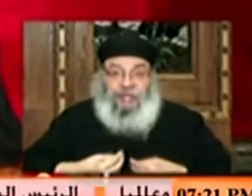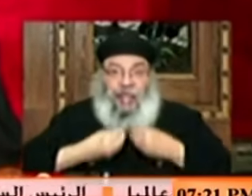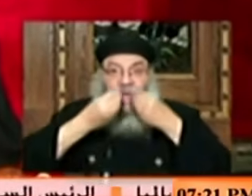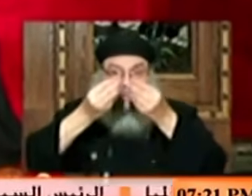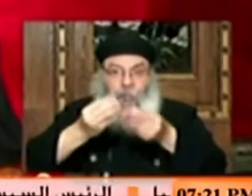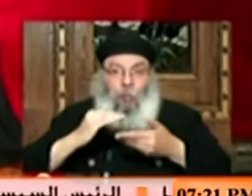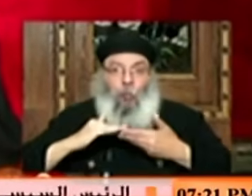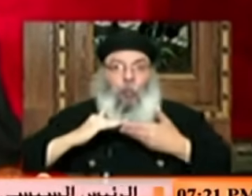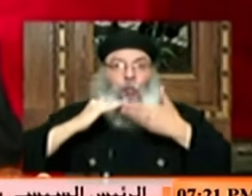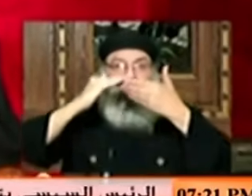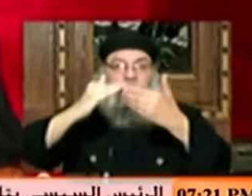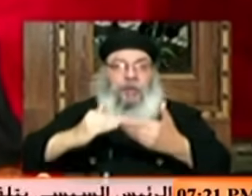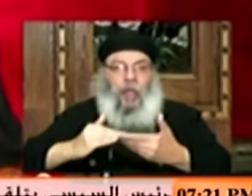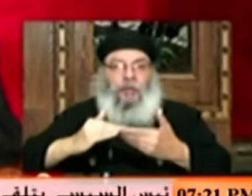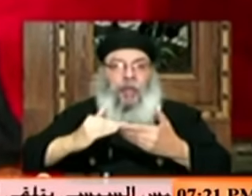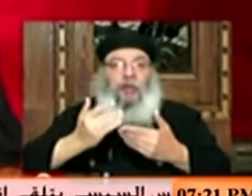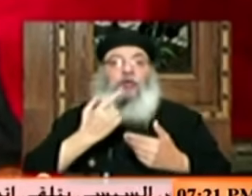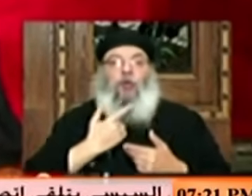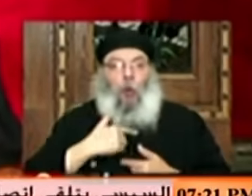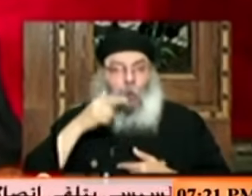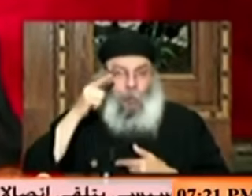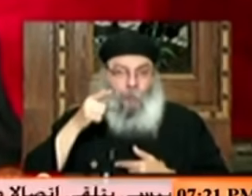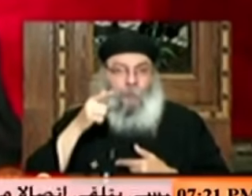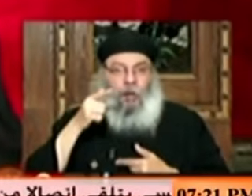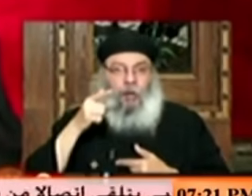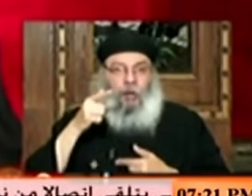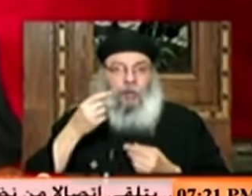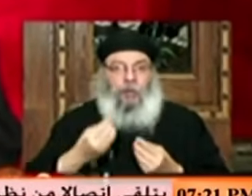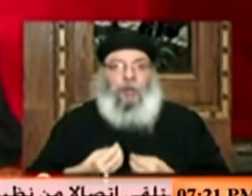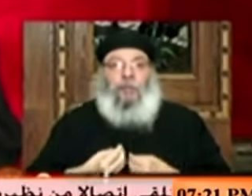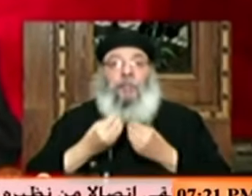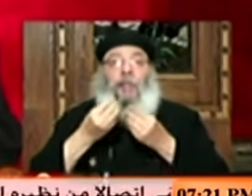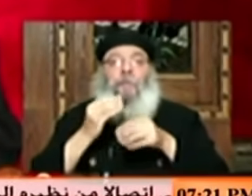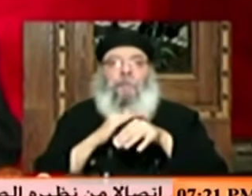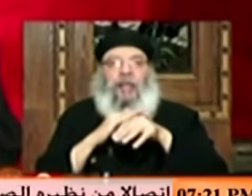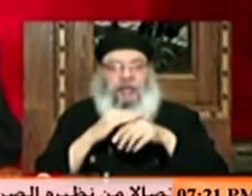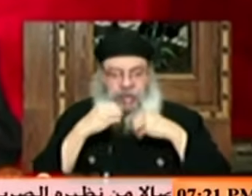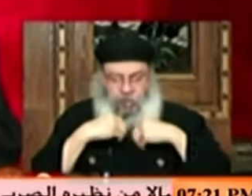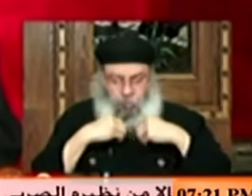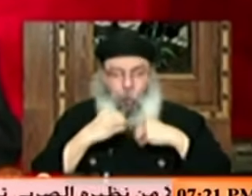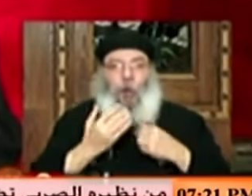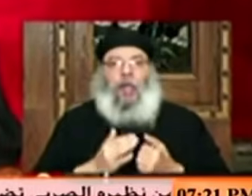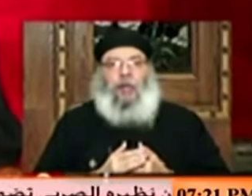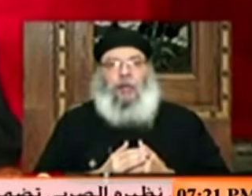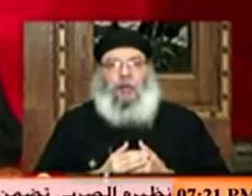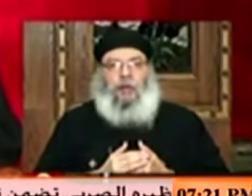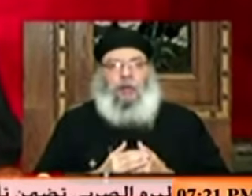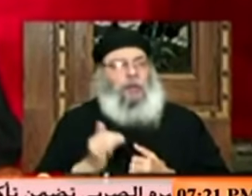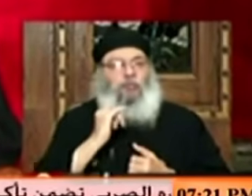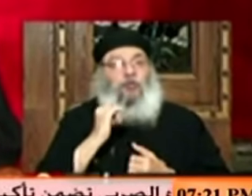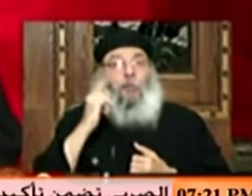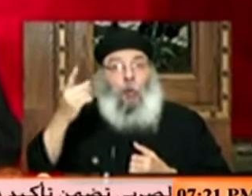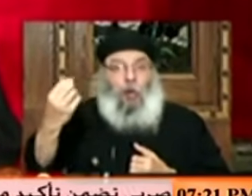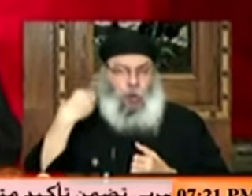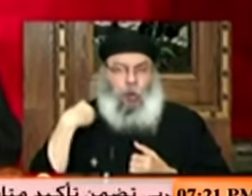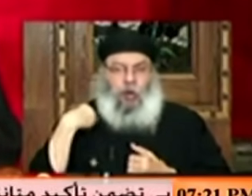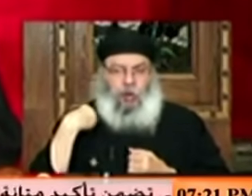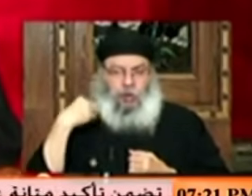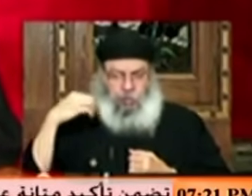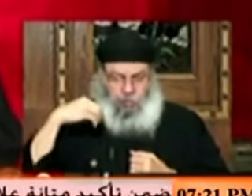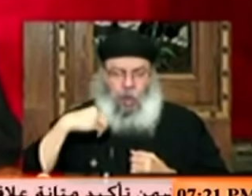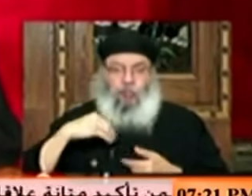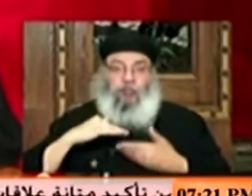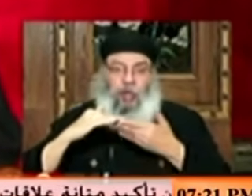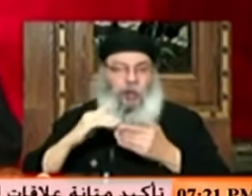خدمه تعبيرا احن حبك فانت تقدمها باحساسك دون ان يطلبها احد